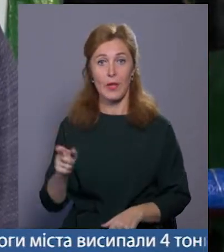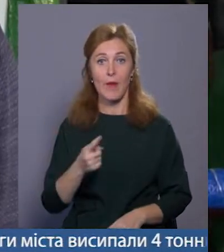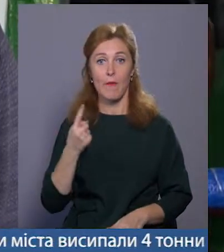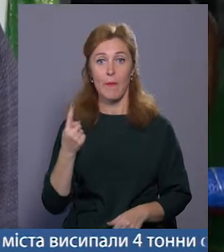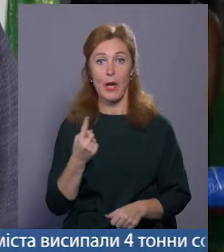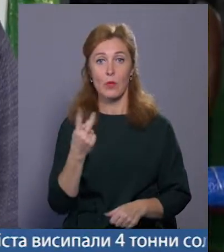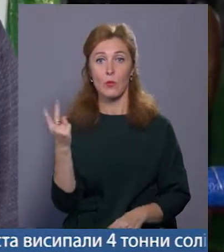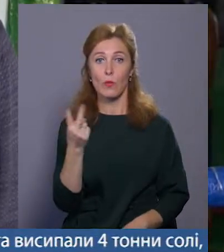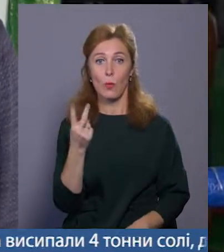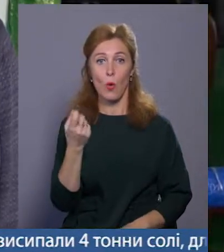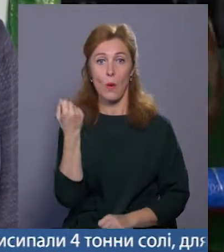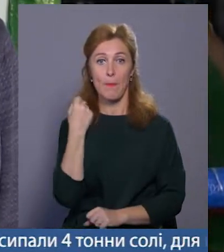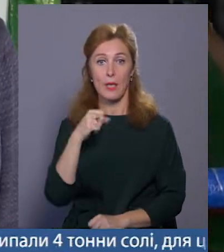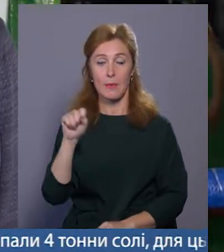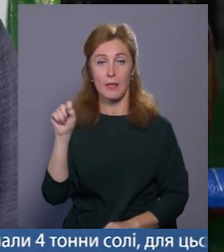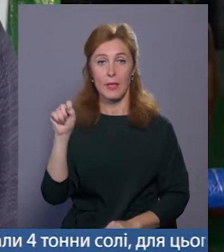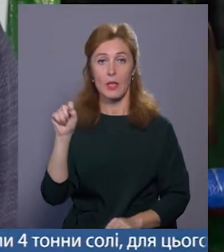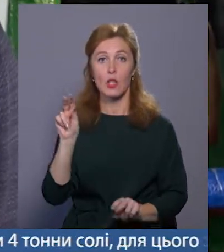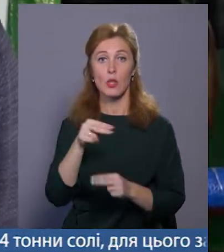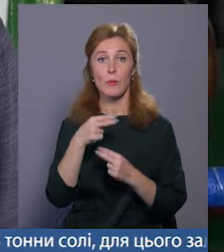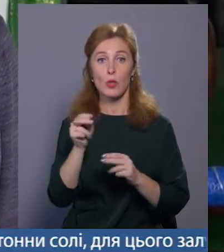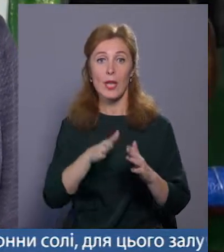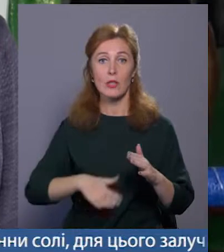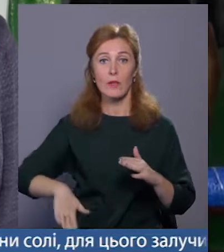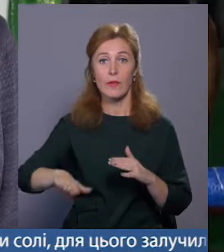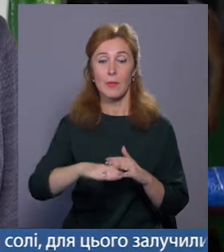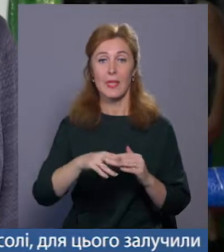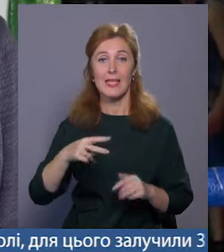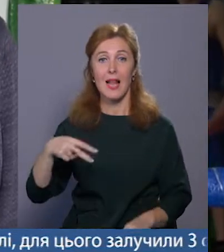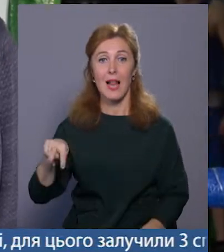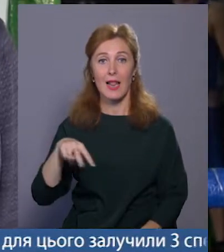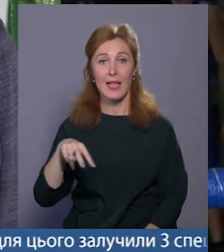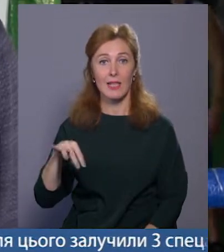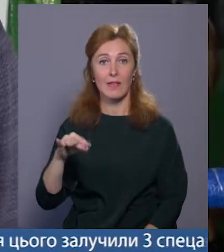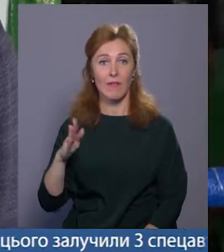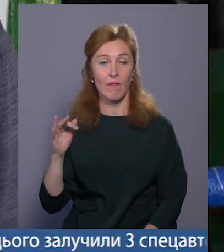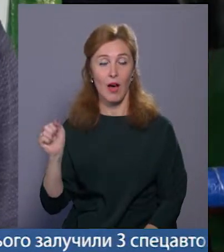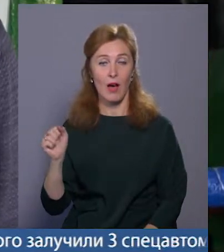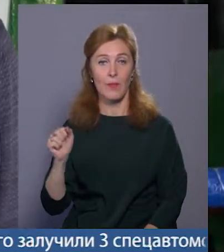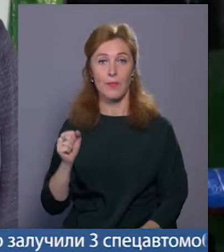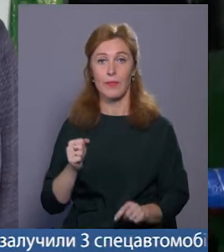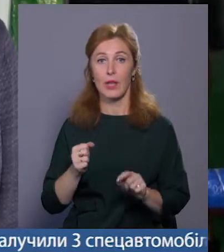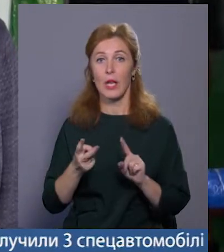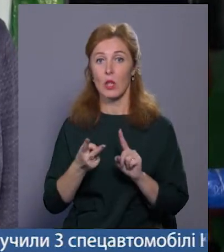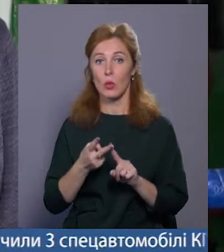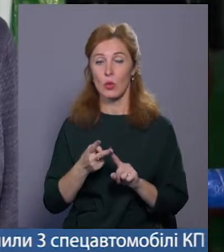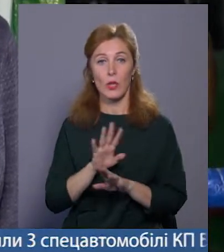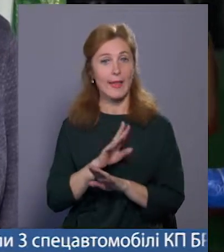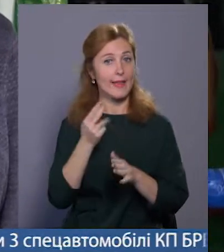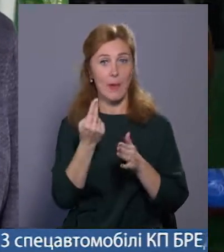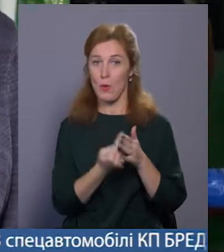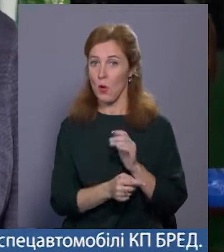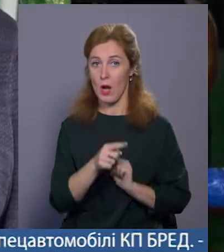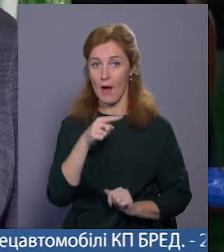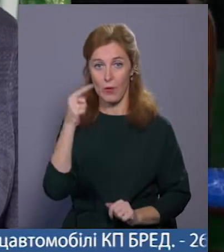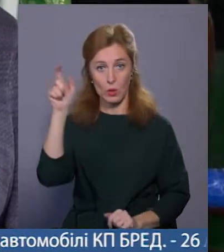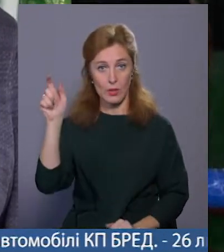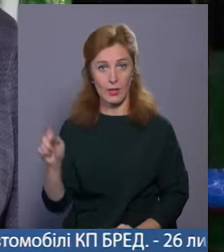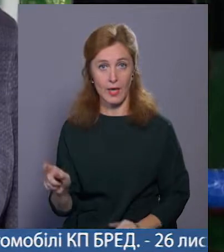переміг призера чемпіонату Європи з Литви і в другому двобої не програв росіянину, але судді